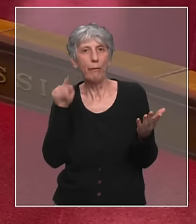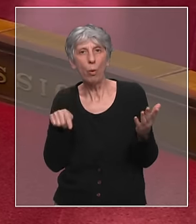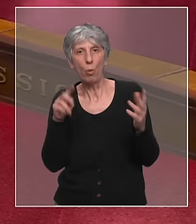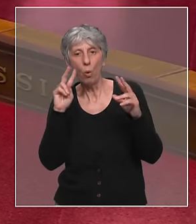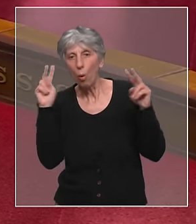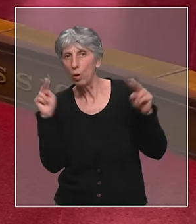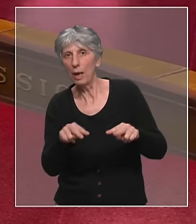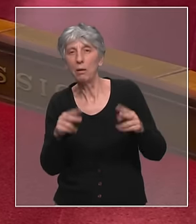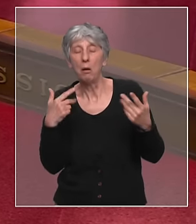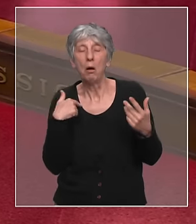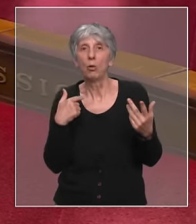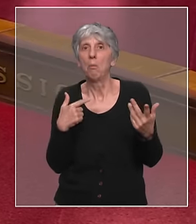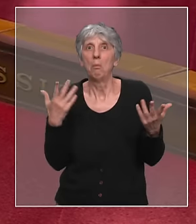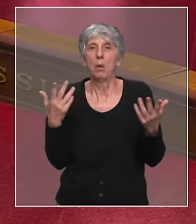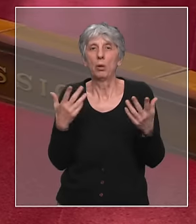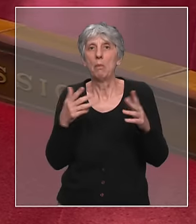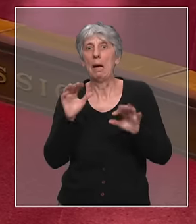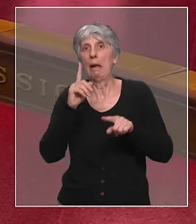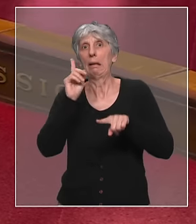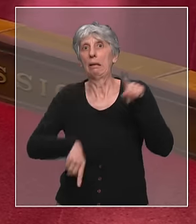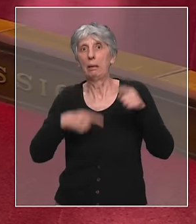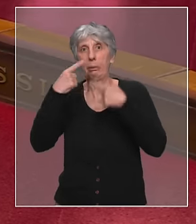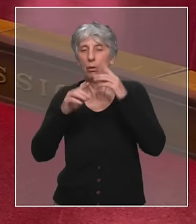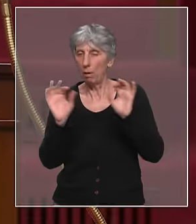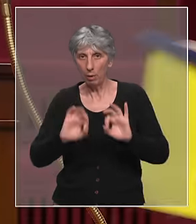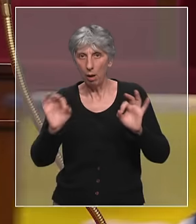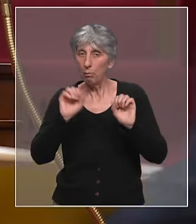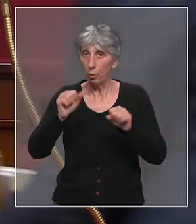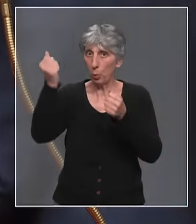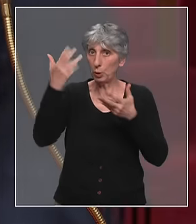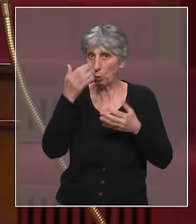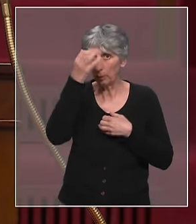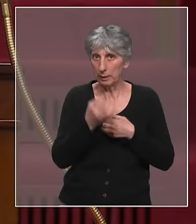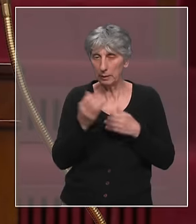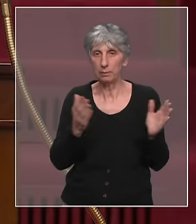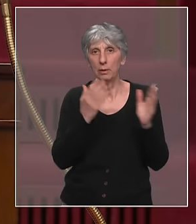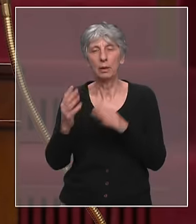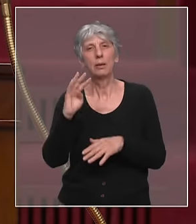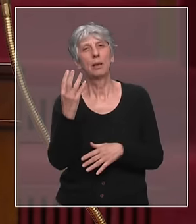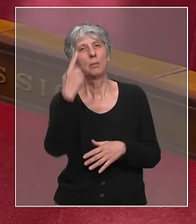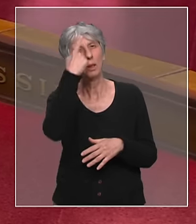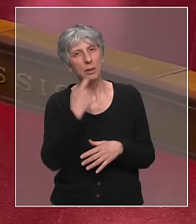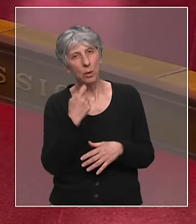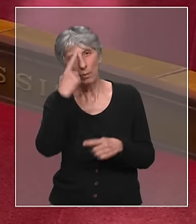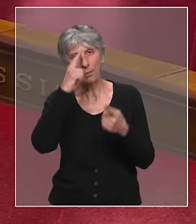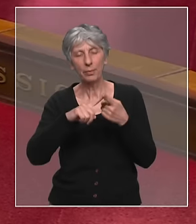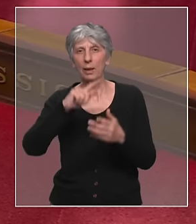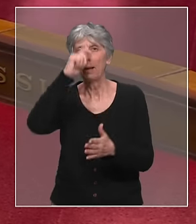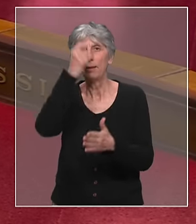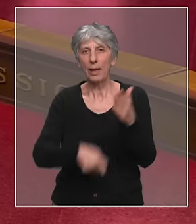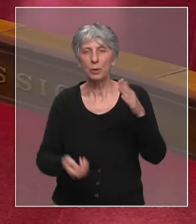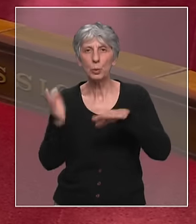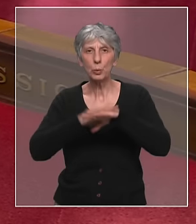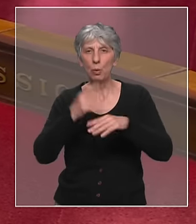de tabou sur le sujet et vous pouvez nous faire des propositions précises sur cette question-là. Quatrième question, vous m'avez interrogé sur la taxe sur les